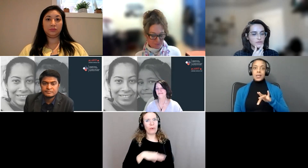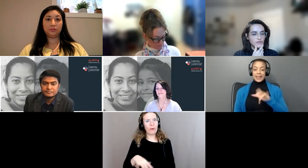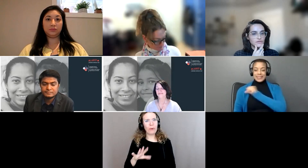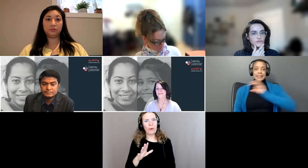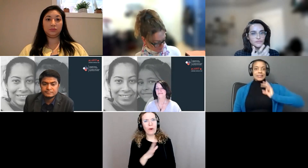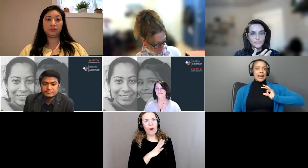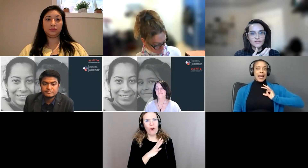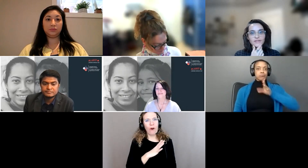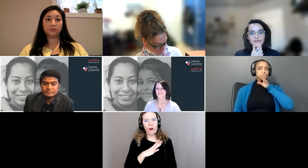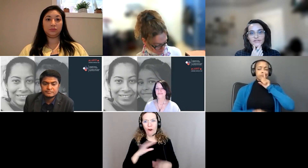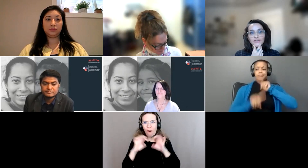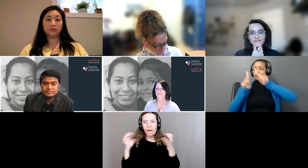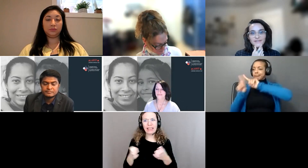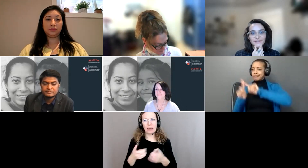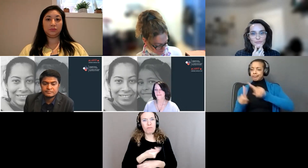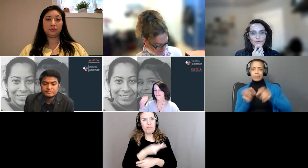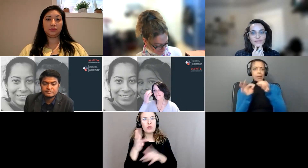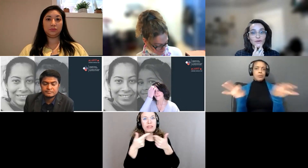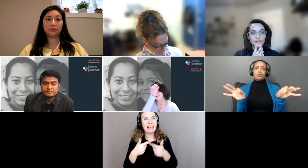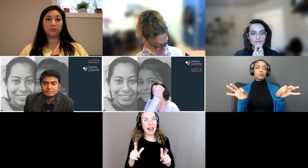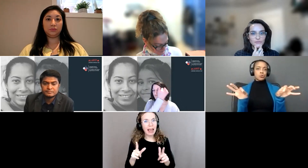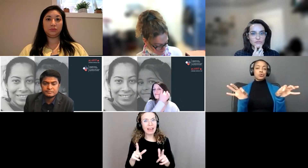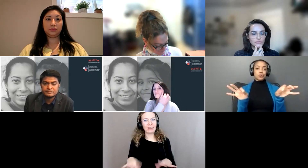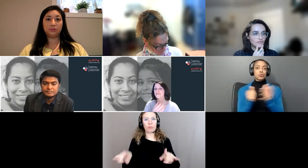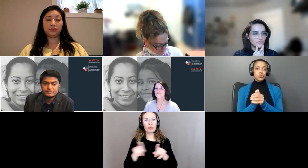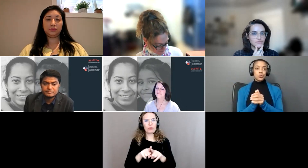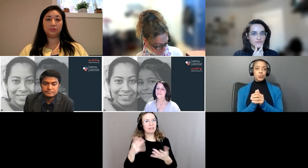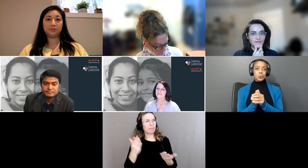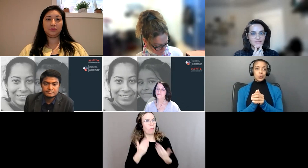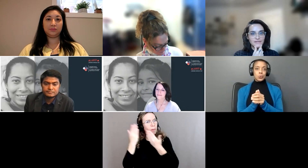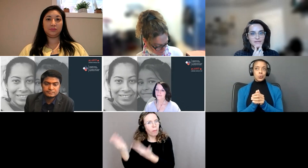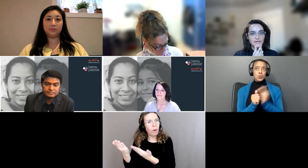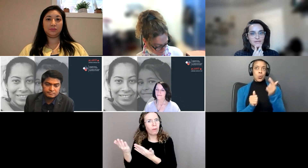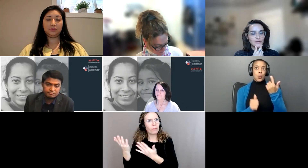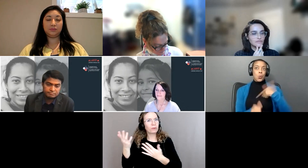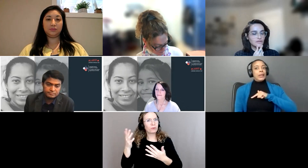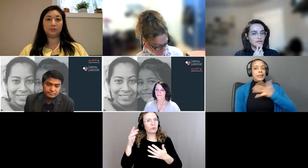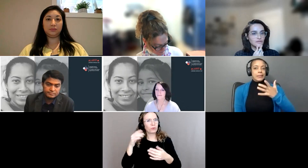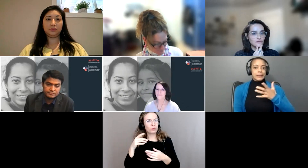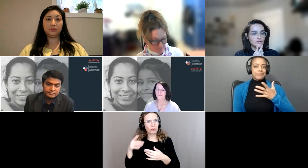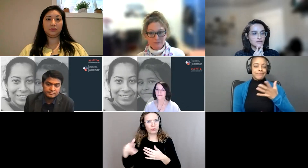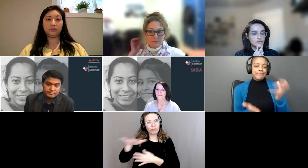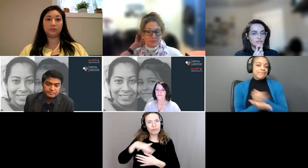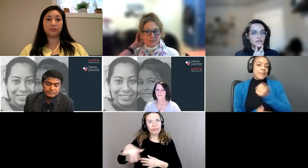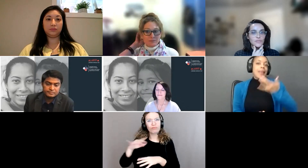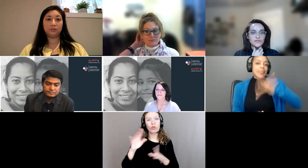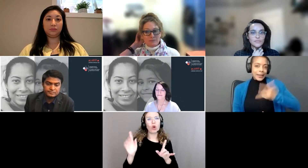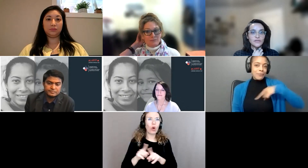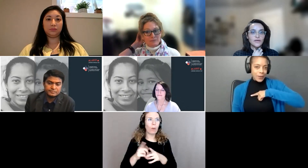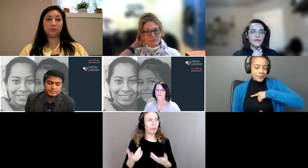une équipe multilingue et de suggérer ça avec la connaissance que nous avons, ça comme un bienfait de